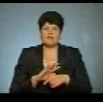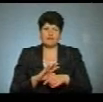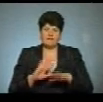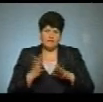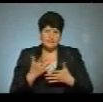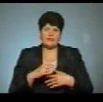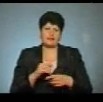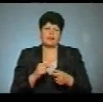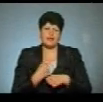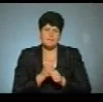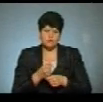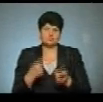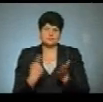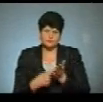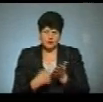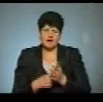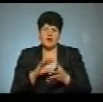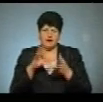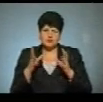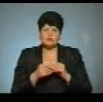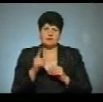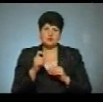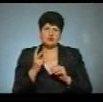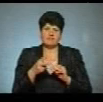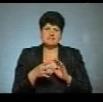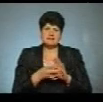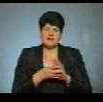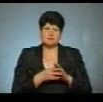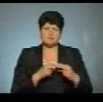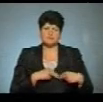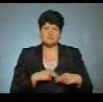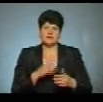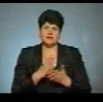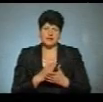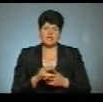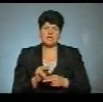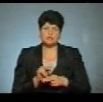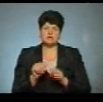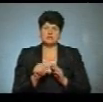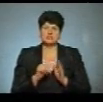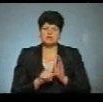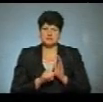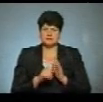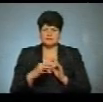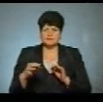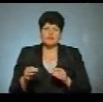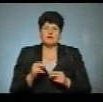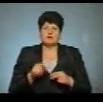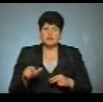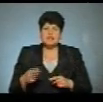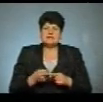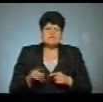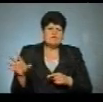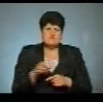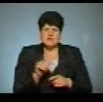Загалом у лікарні працюють 129 осіб і лікуються 62 пацієнти, розповів Володимир Паничев. Усі ці люди є